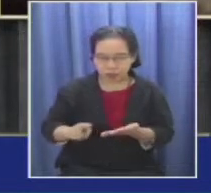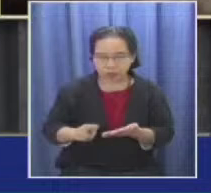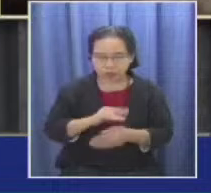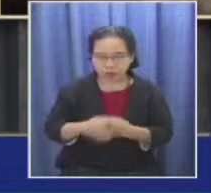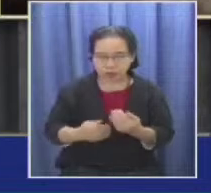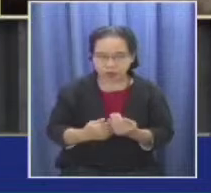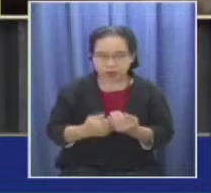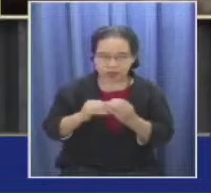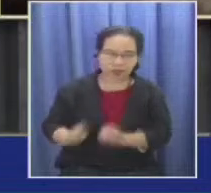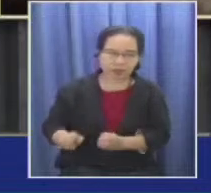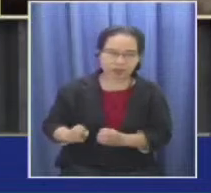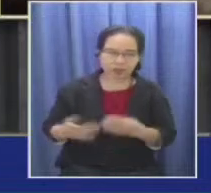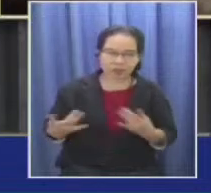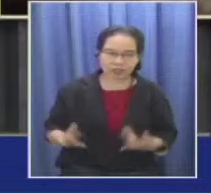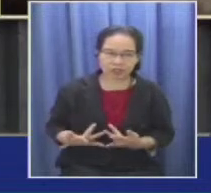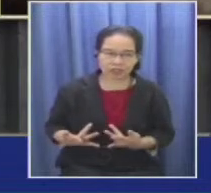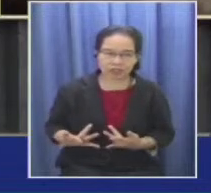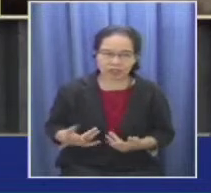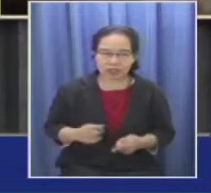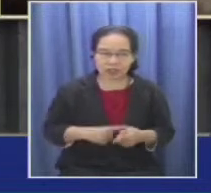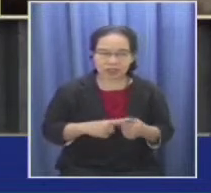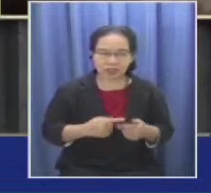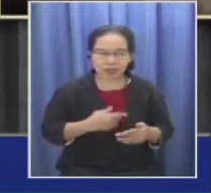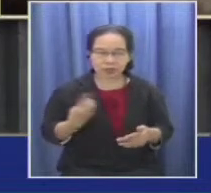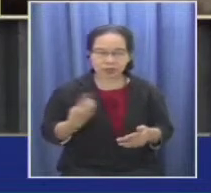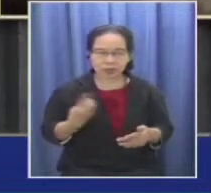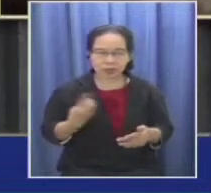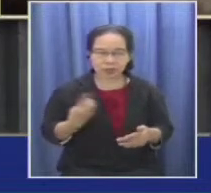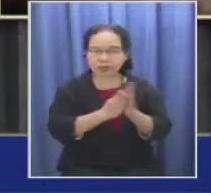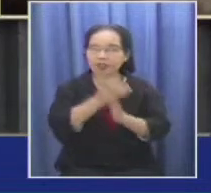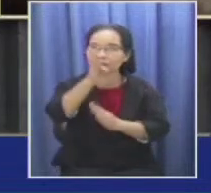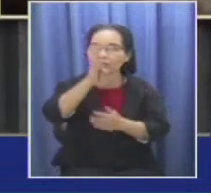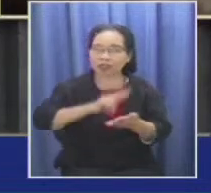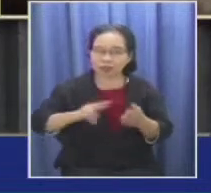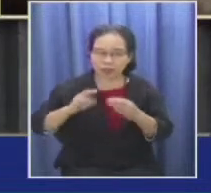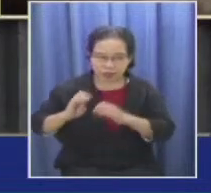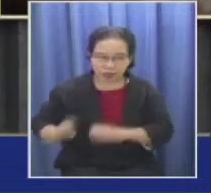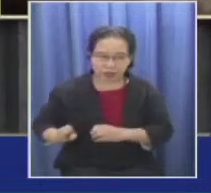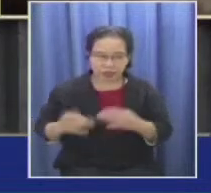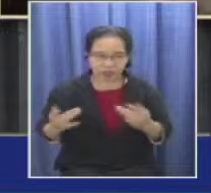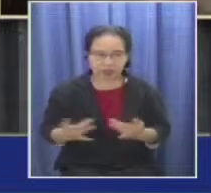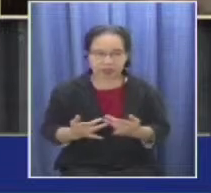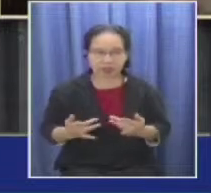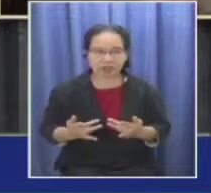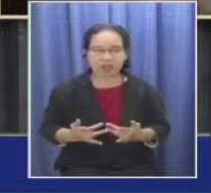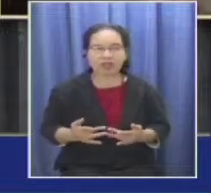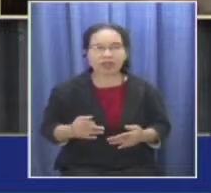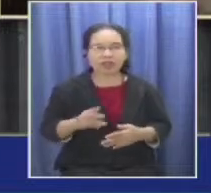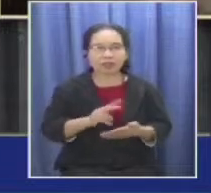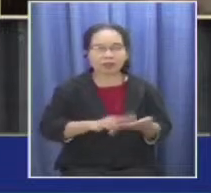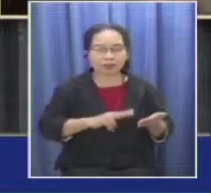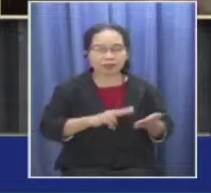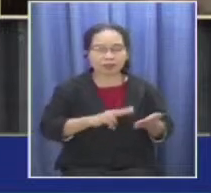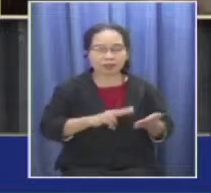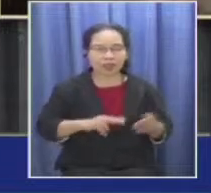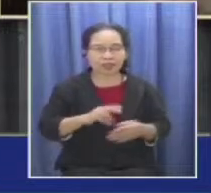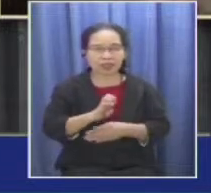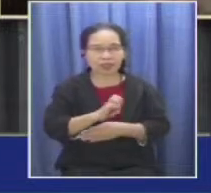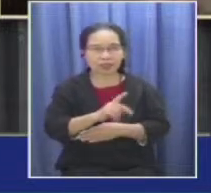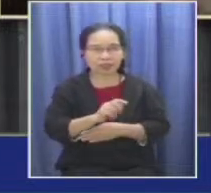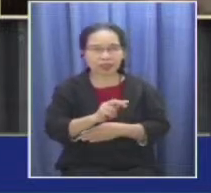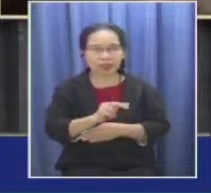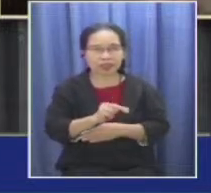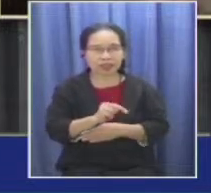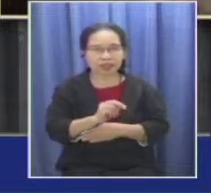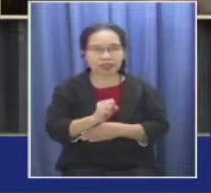eti ye ne de edi kan atwerɛ kronkron na kyerɛkyerɛ na subɔ mu The Katia Kumanmu,